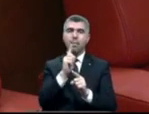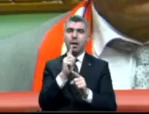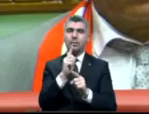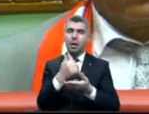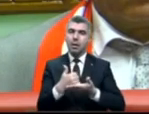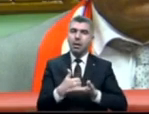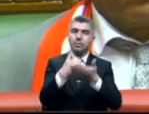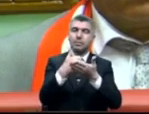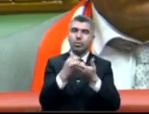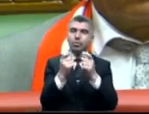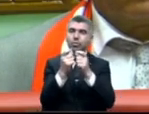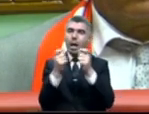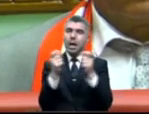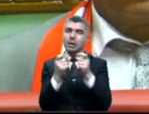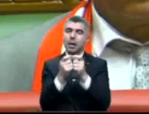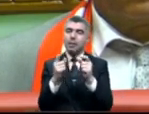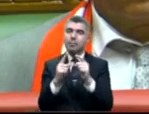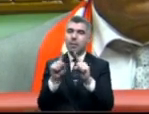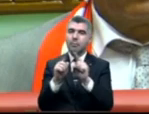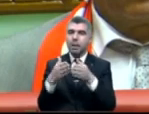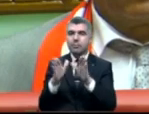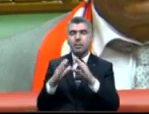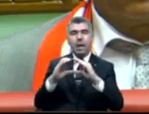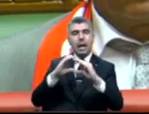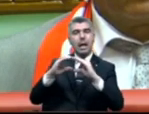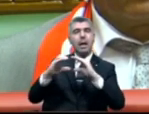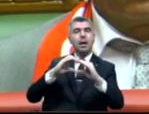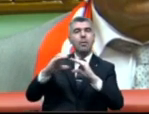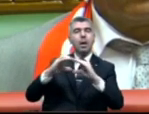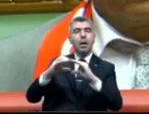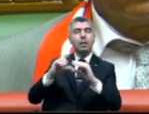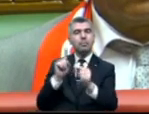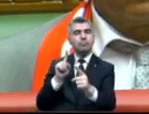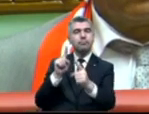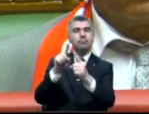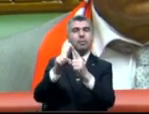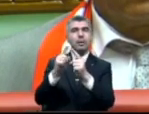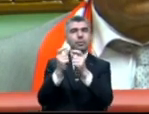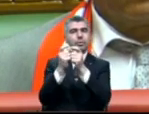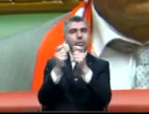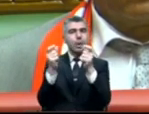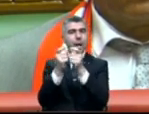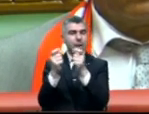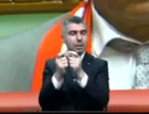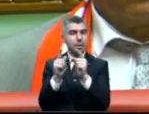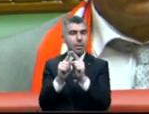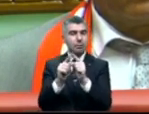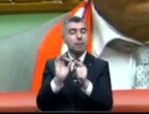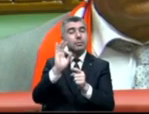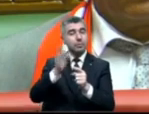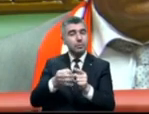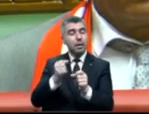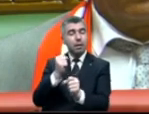التشريعية، كما أنه يتعين عليكم فتح حوار جاد ومسؤول مع المعنيين المباشرين بوضعية هذه الشركة على أرضية